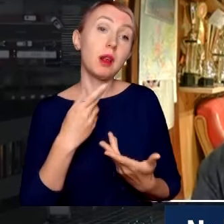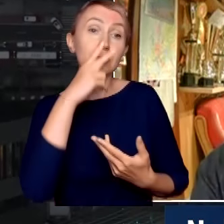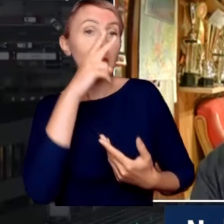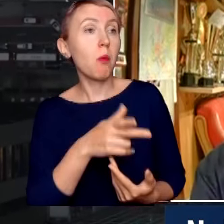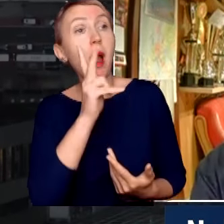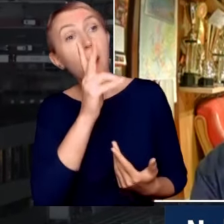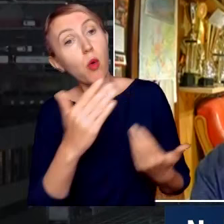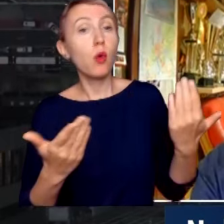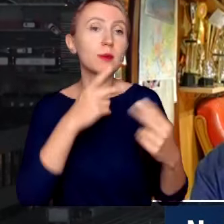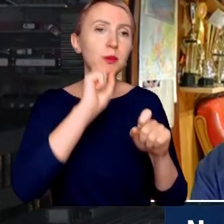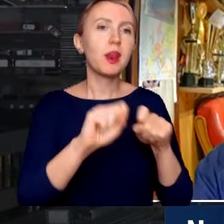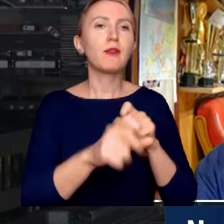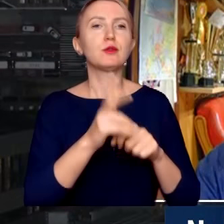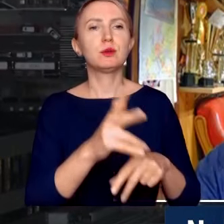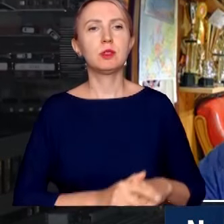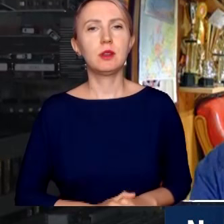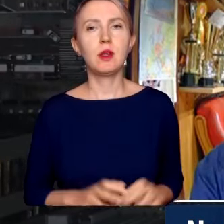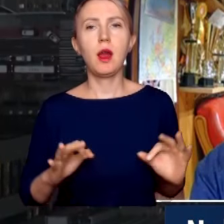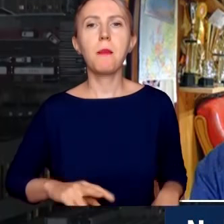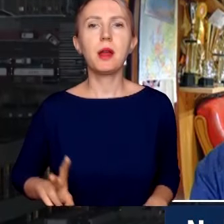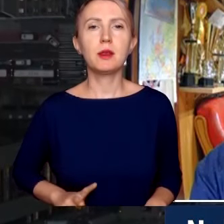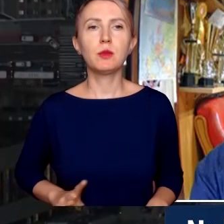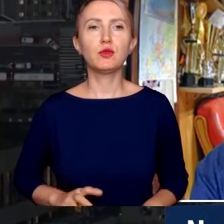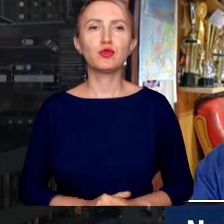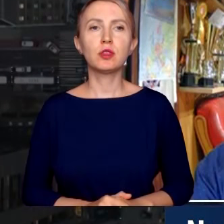później. Panie ministrze,